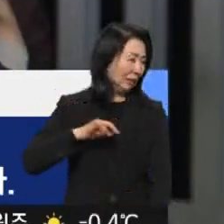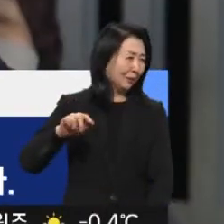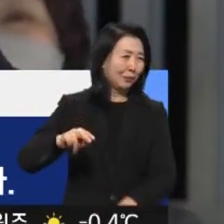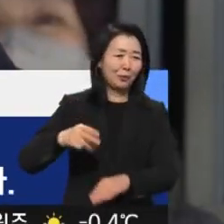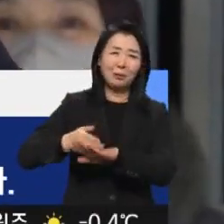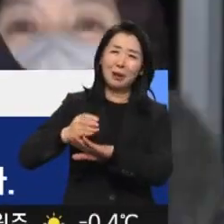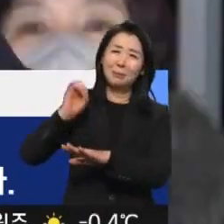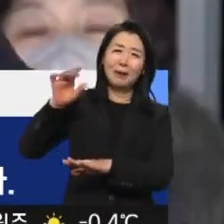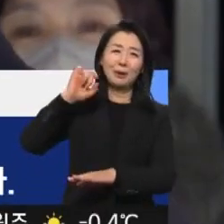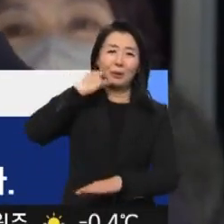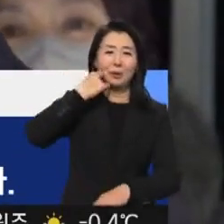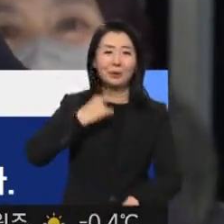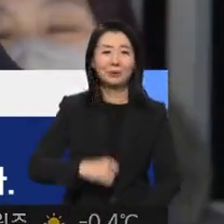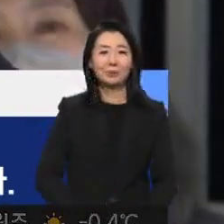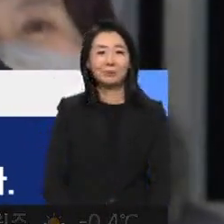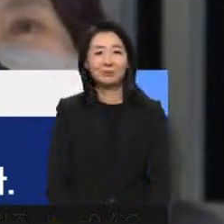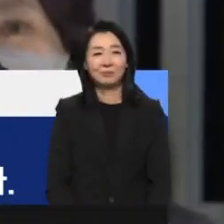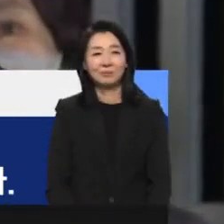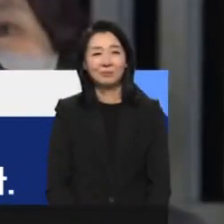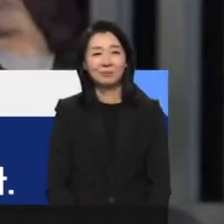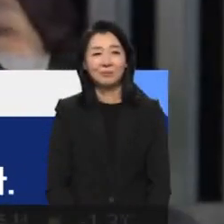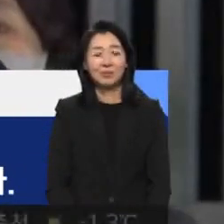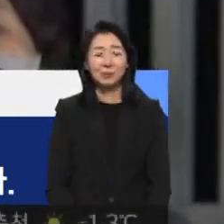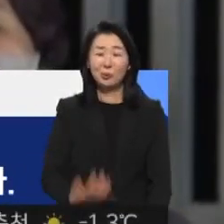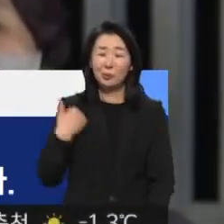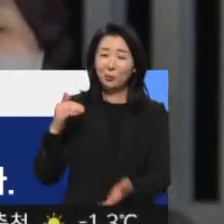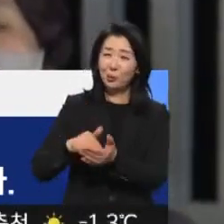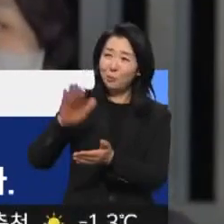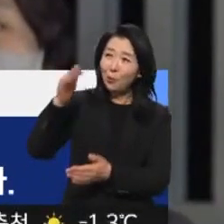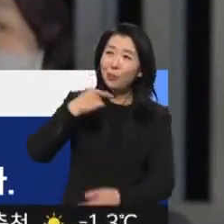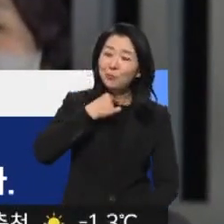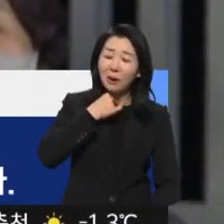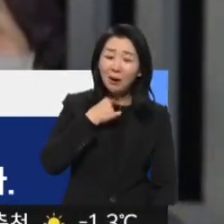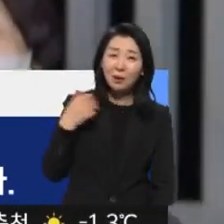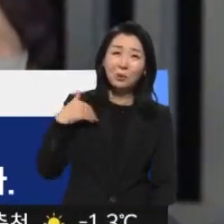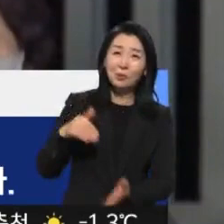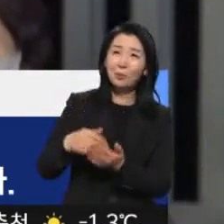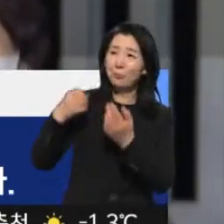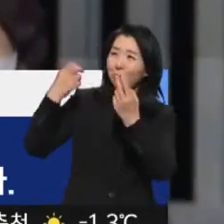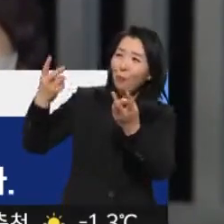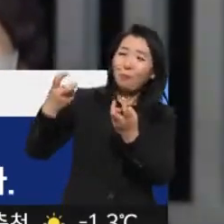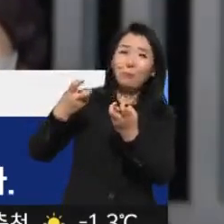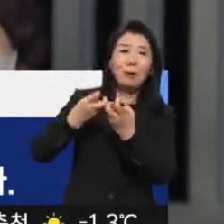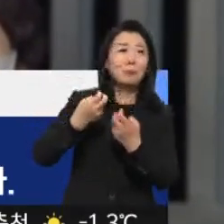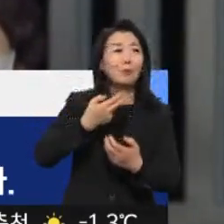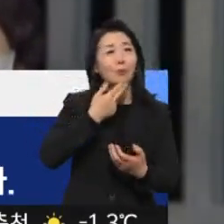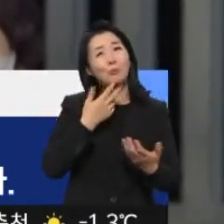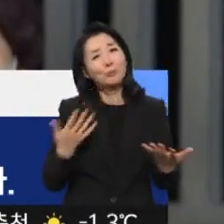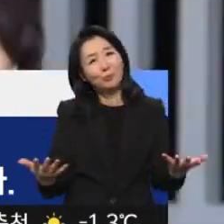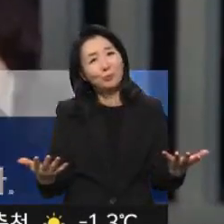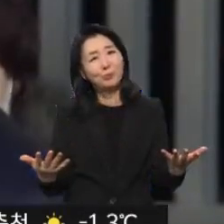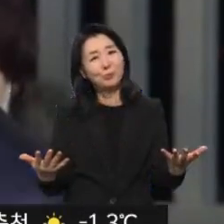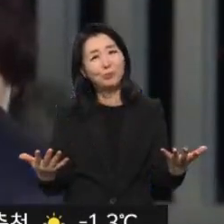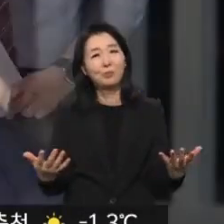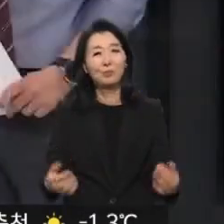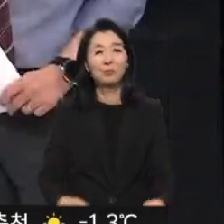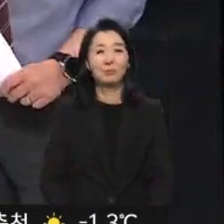없고, 그렇다고 돌려보내고 싶어도 돌려보낼 수 있는 방법이 전혀 없었습니다.